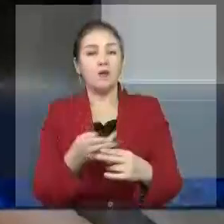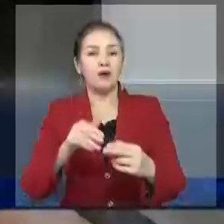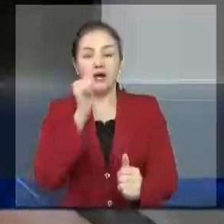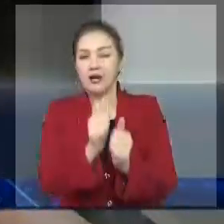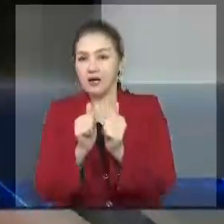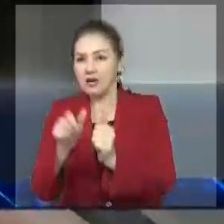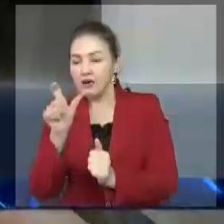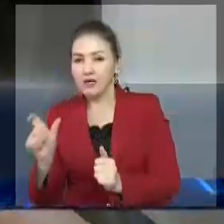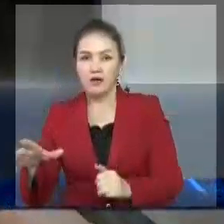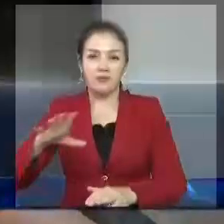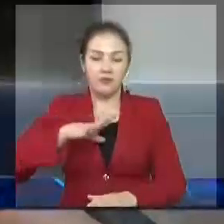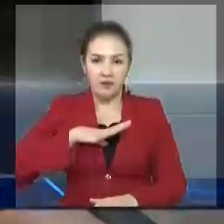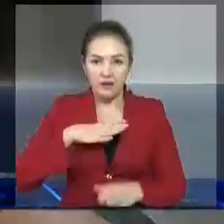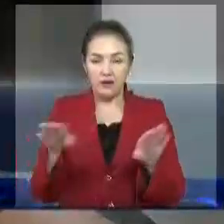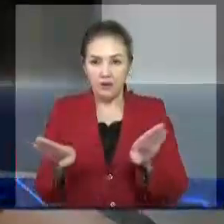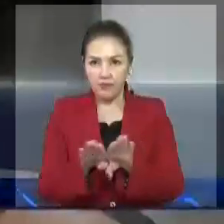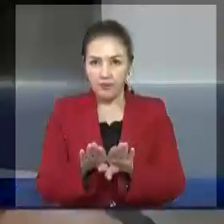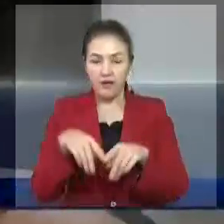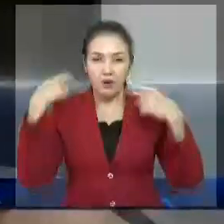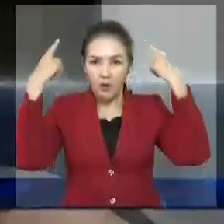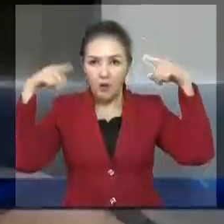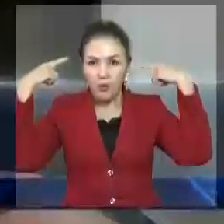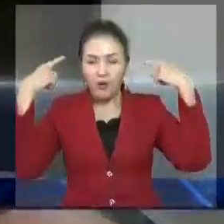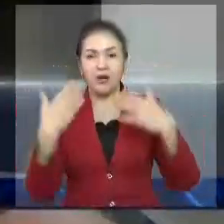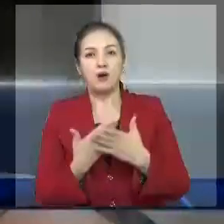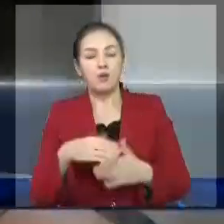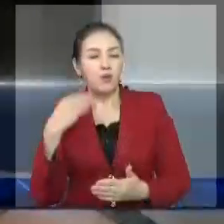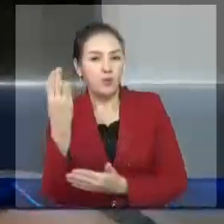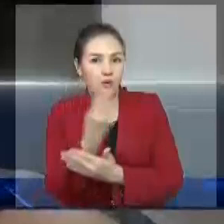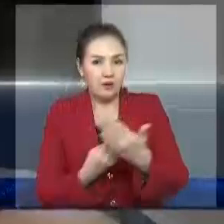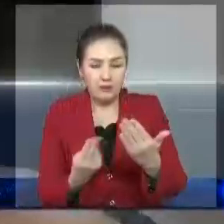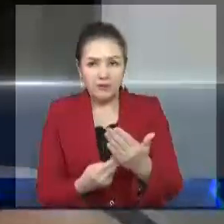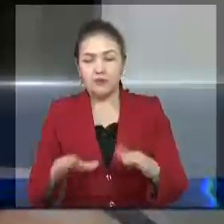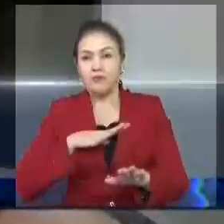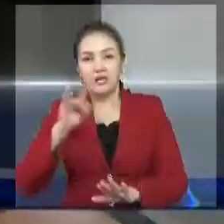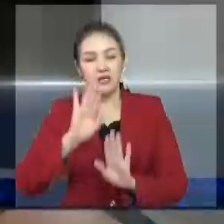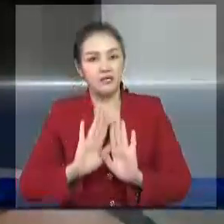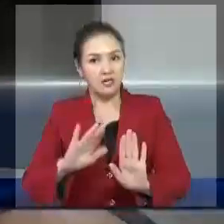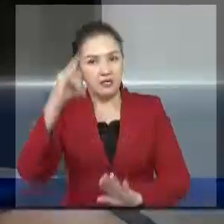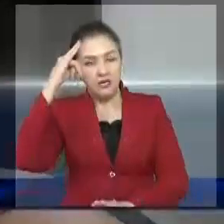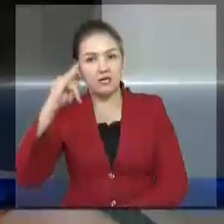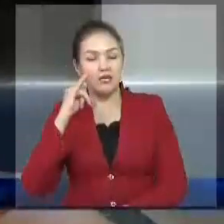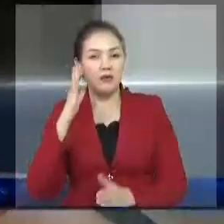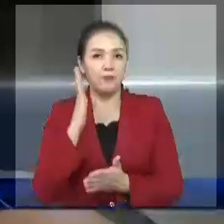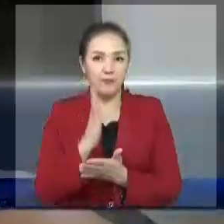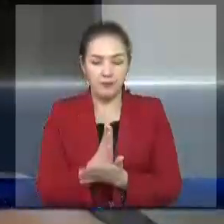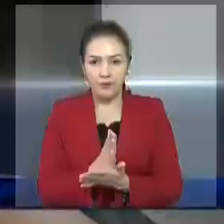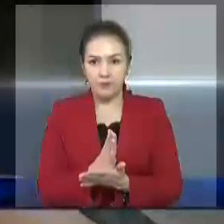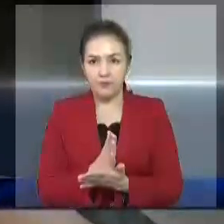әр халықта болғанымен осы қошқар мүйіз ою, бұл тек қазақта ғана бар.